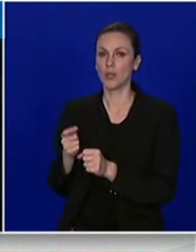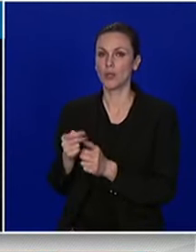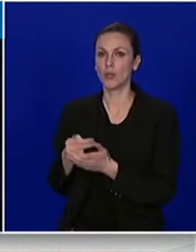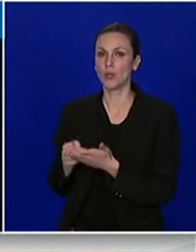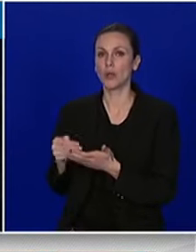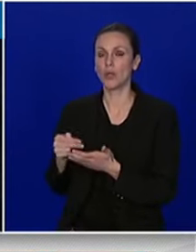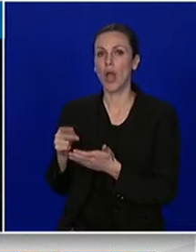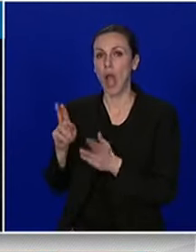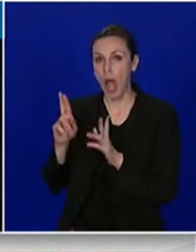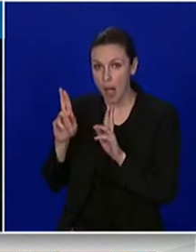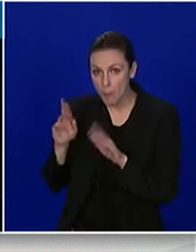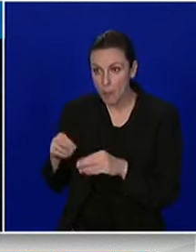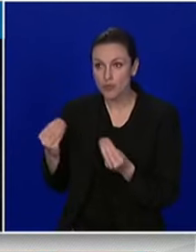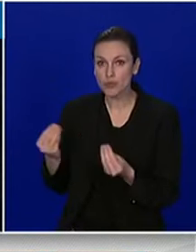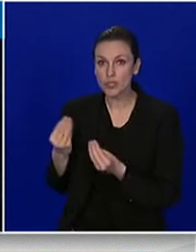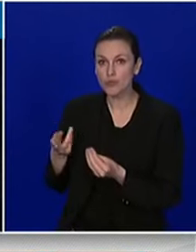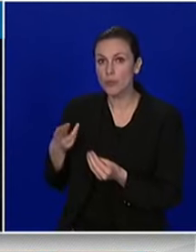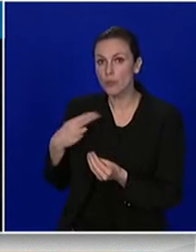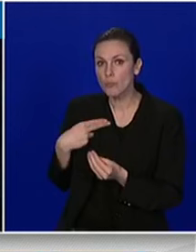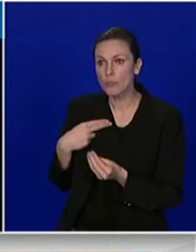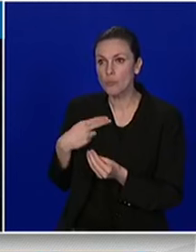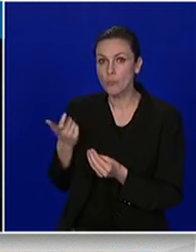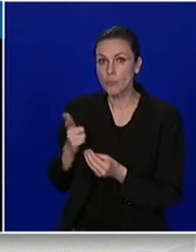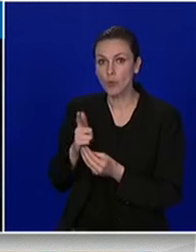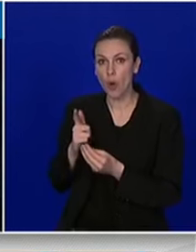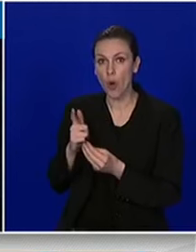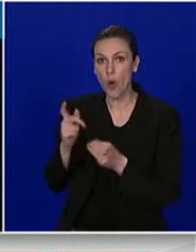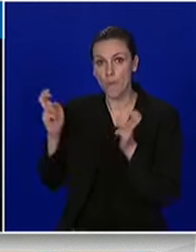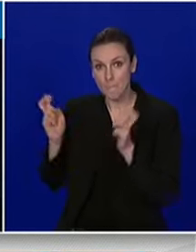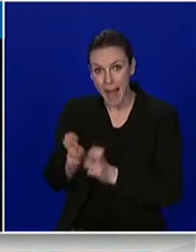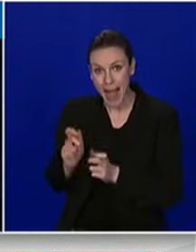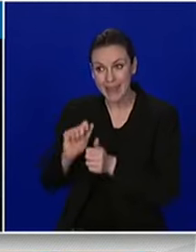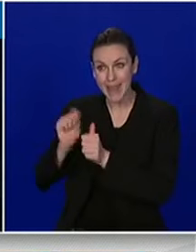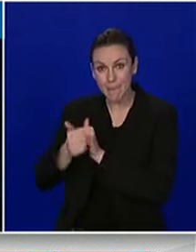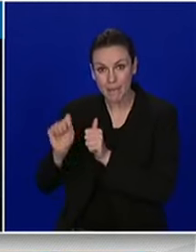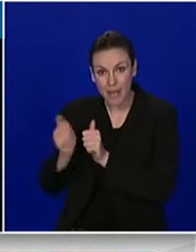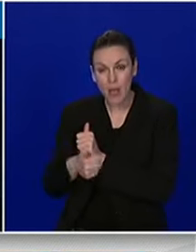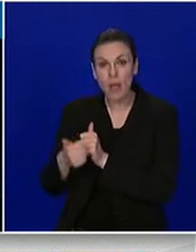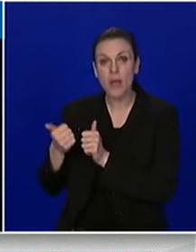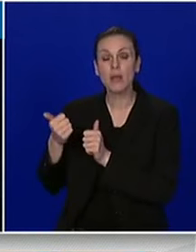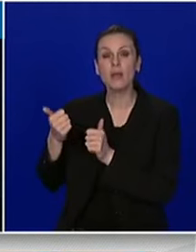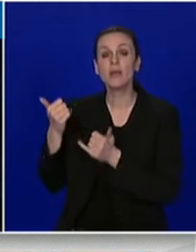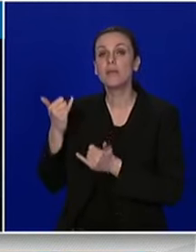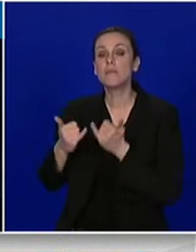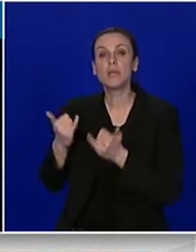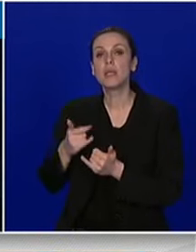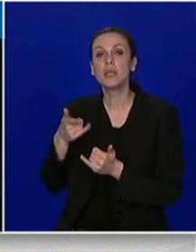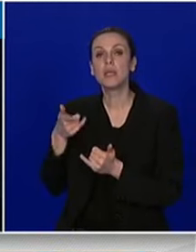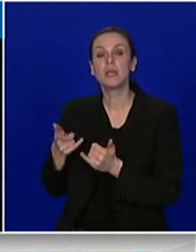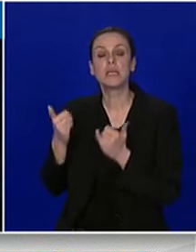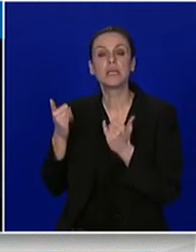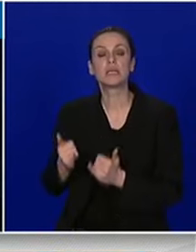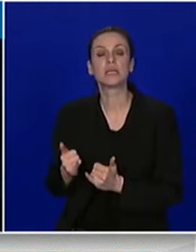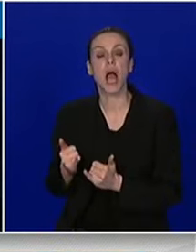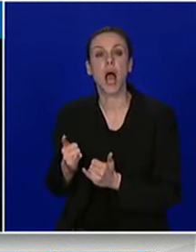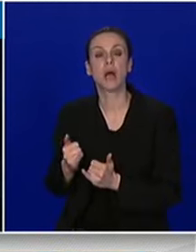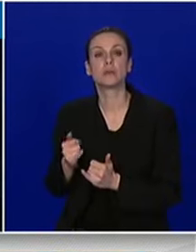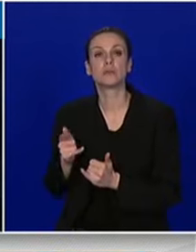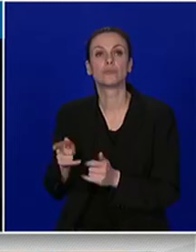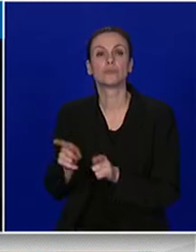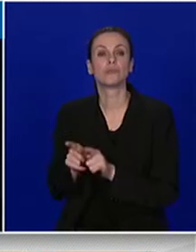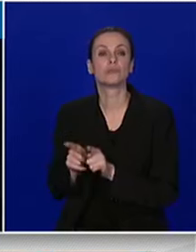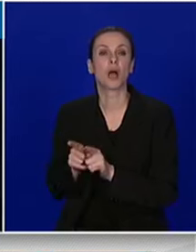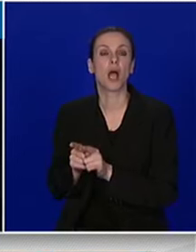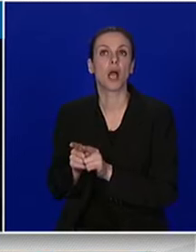No, možete li nam reći je li u međuvremenu problem smanjen, je li minoriziran, je li to sad u ovom trenutku samo